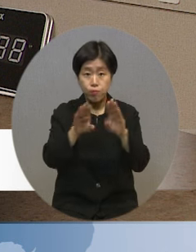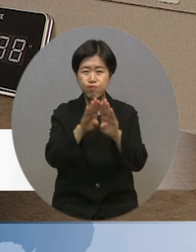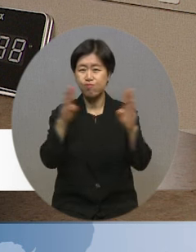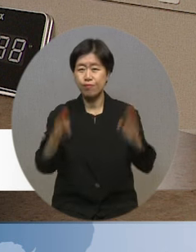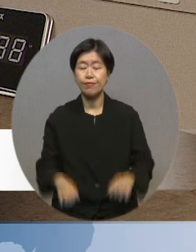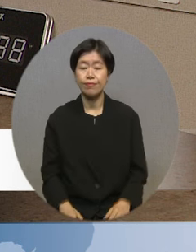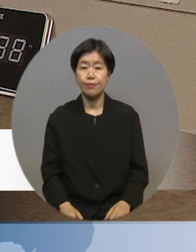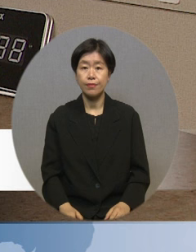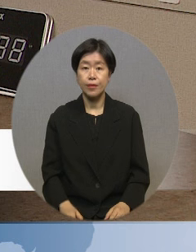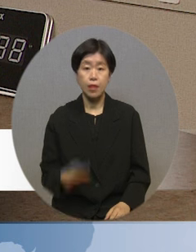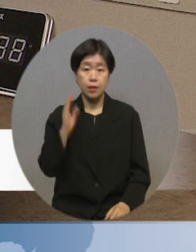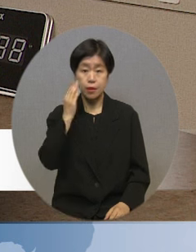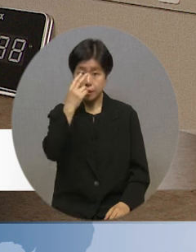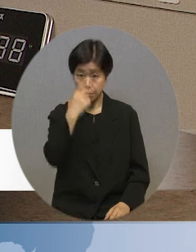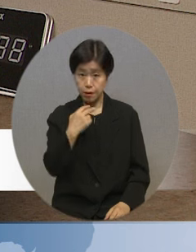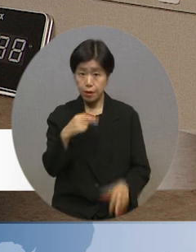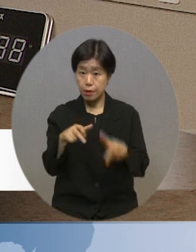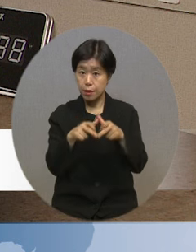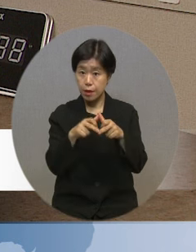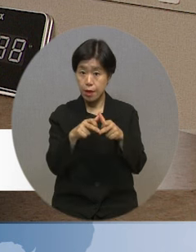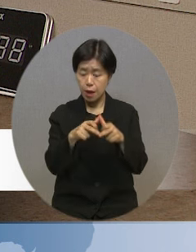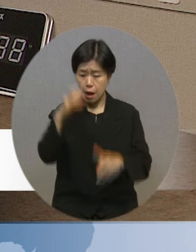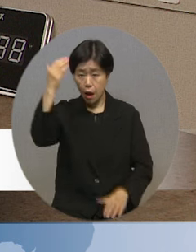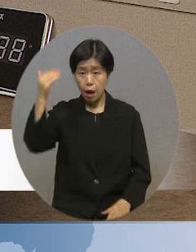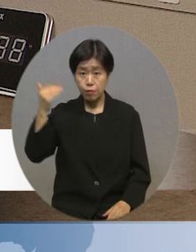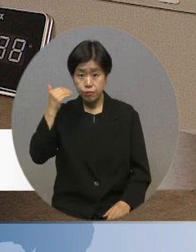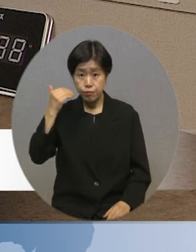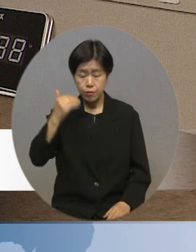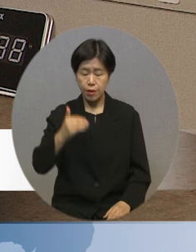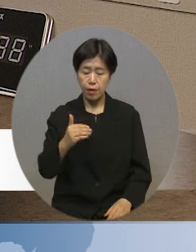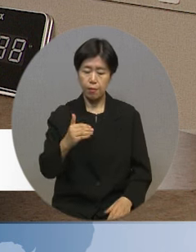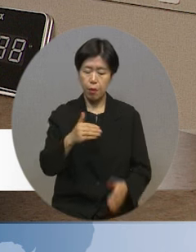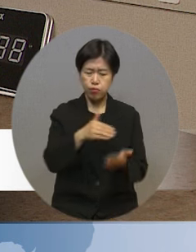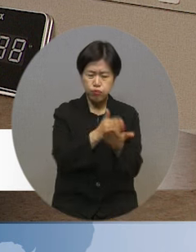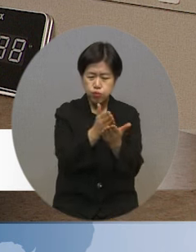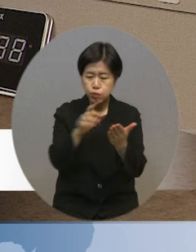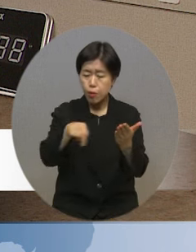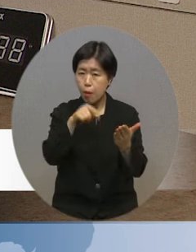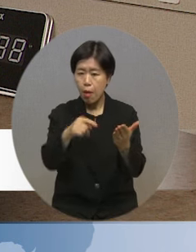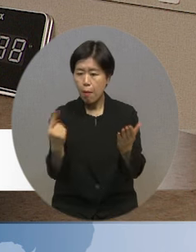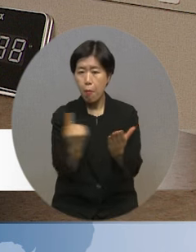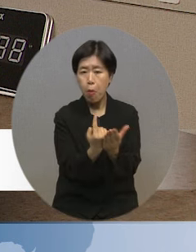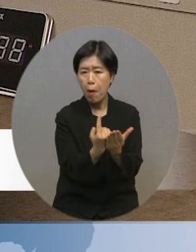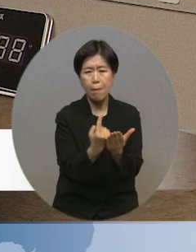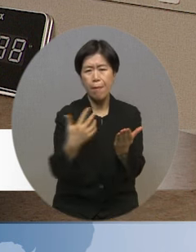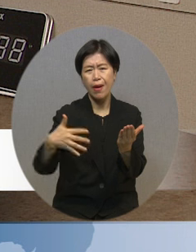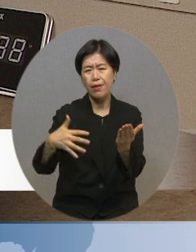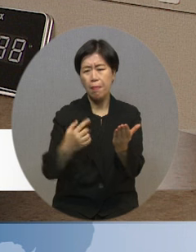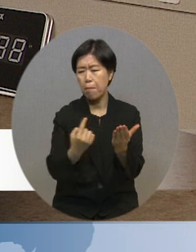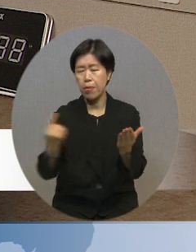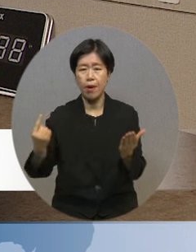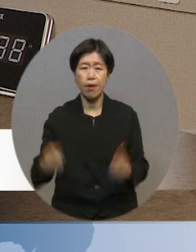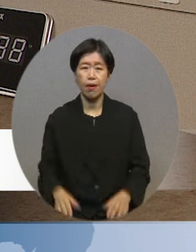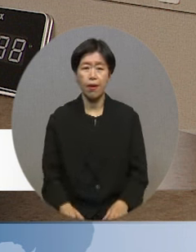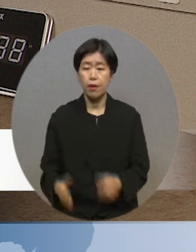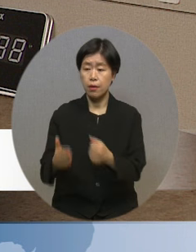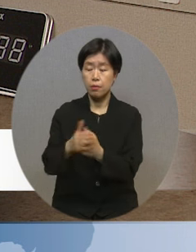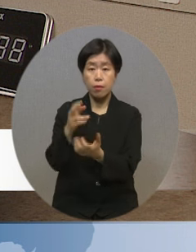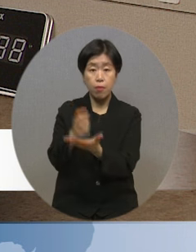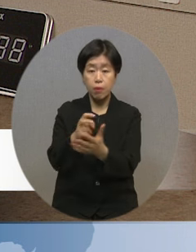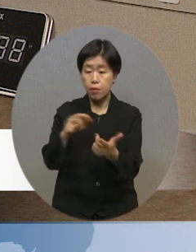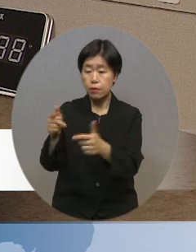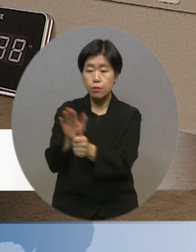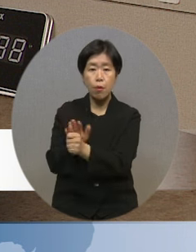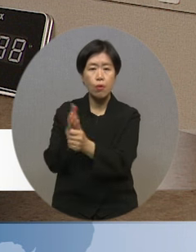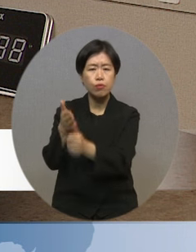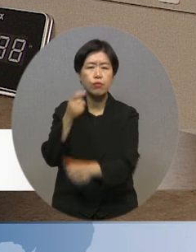시청각 장애는 국내에서 아직 장애 유형으로 등록되지 않은 만큼 제도권 밖에서 지원받는 것조차 어려움을 겪고